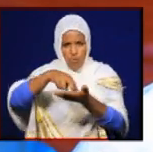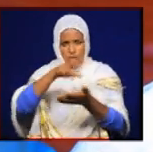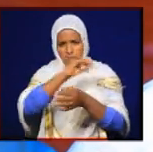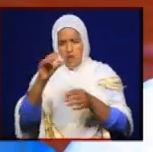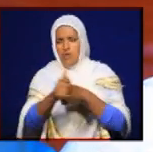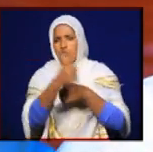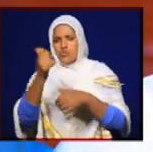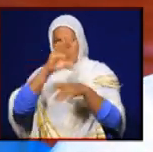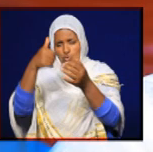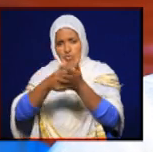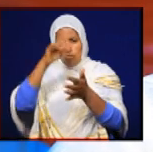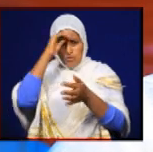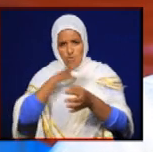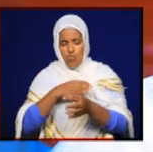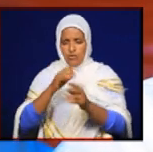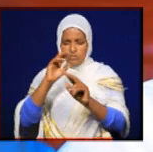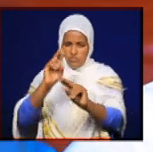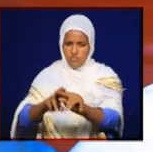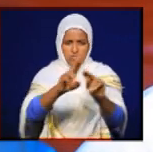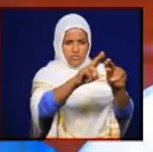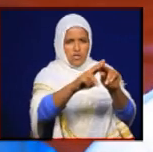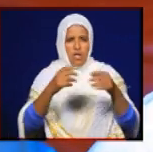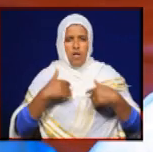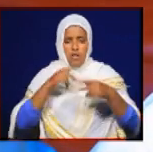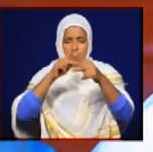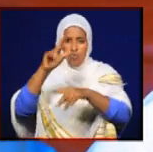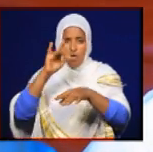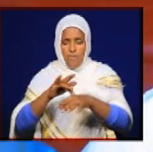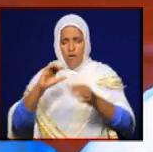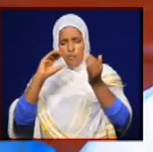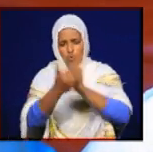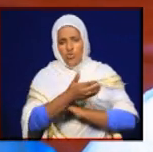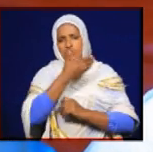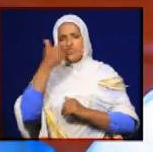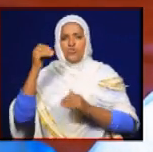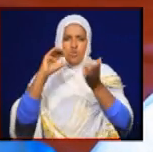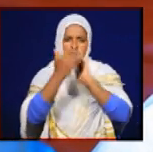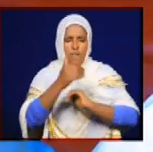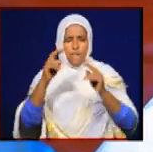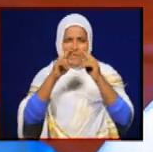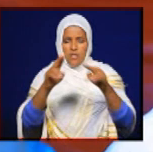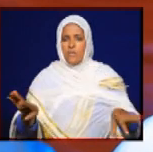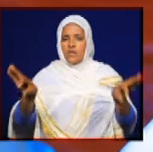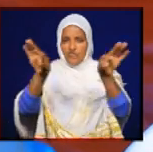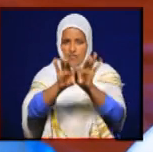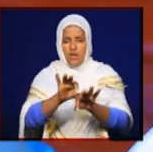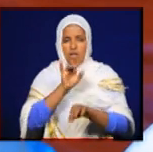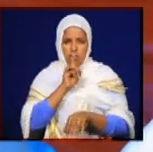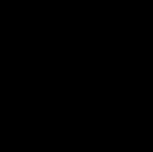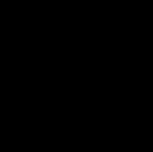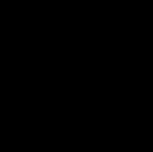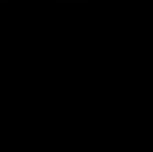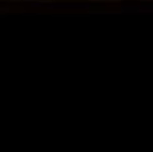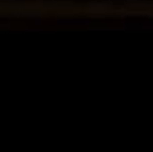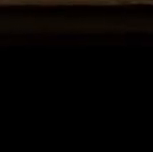የተደራጀና ሌሎች ሁሉም ሰዎች ታዳሚዎች በሚገኙበት መድረክ ቢሆን የተሻለ ይሆናል እና እጅግ በጣም አስፈላጊ ነው